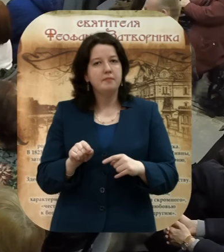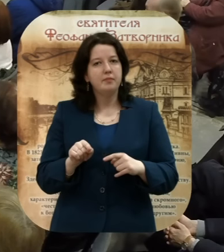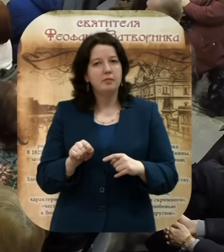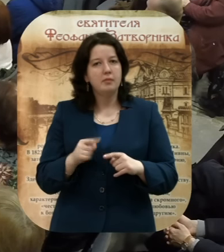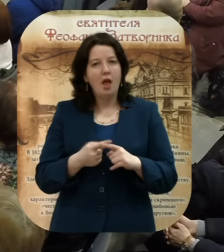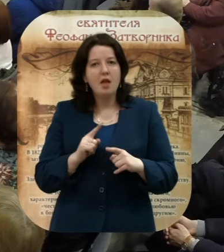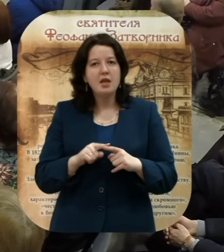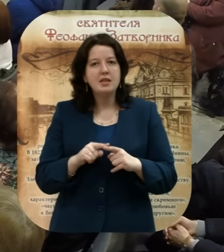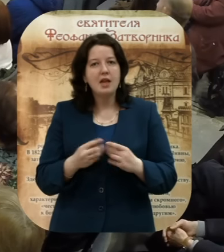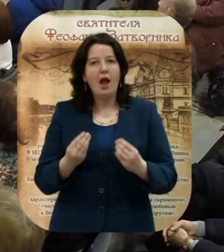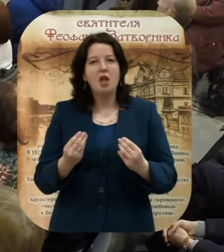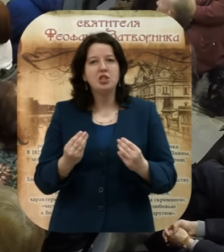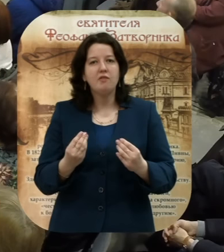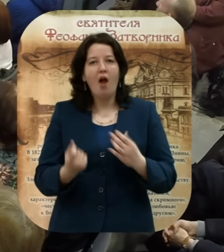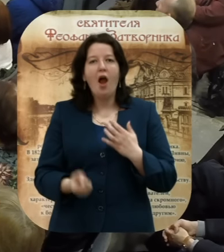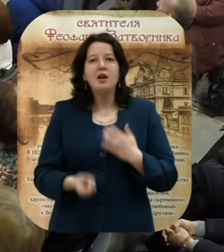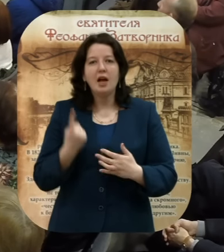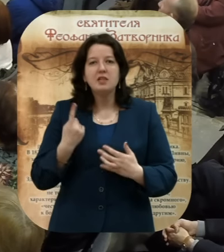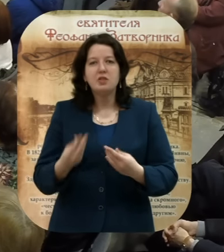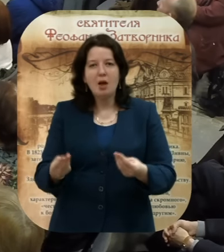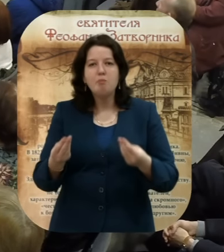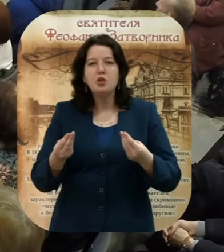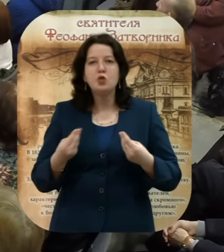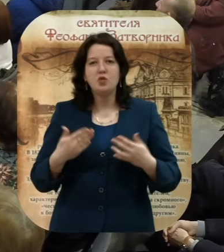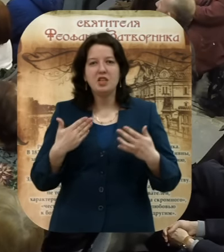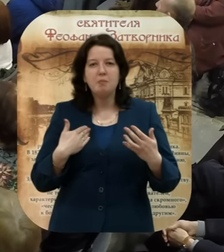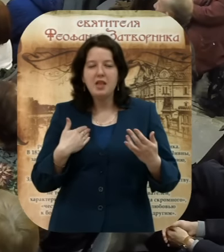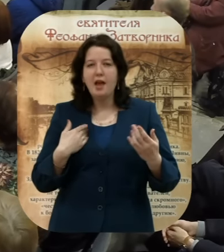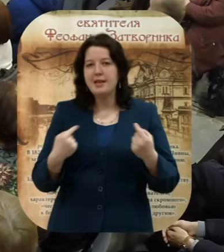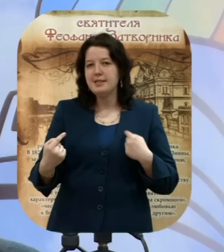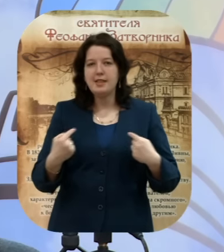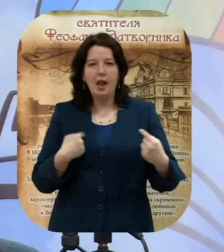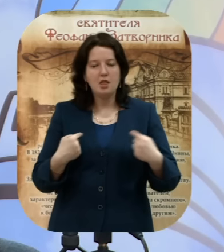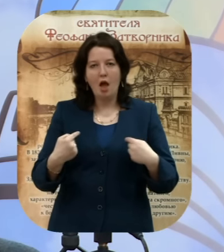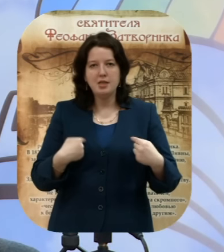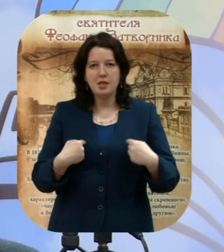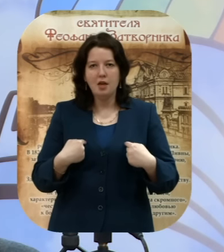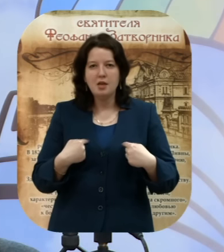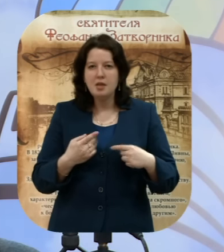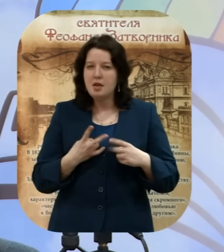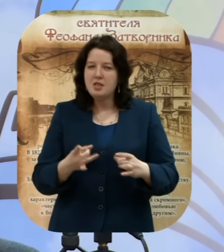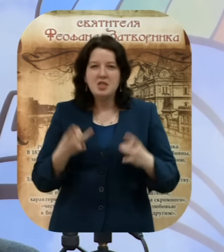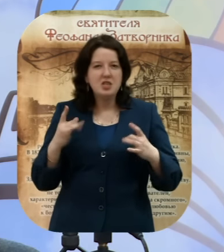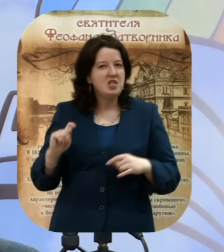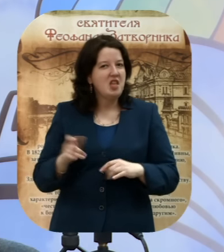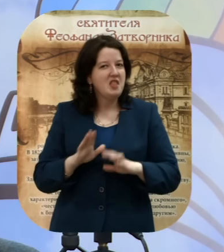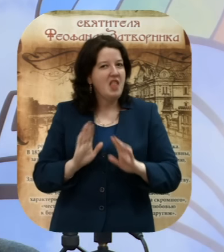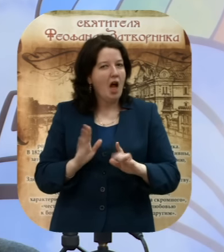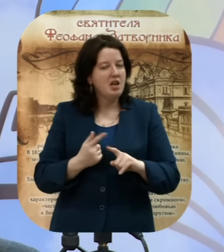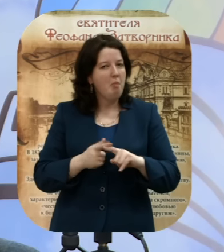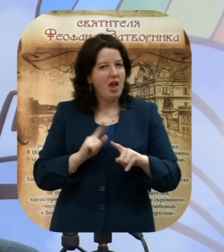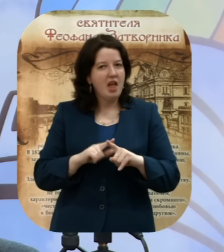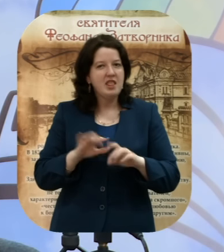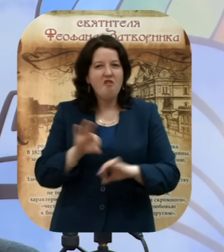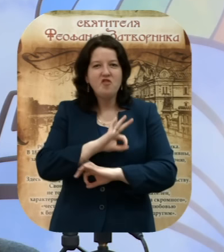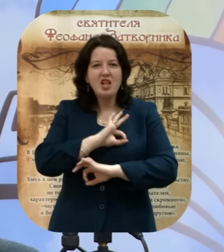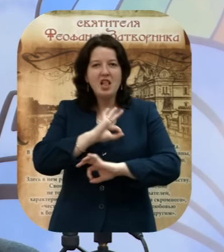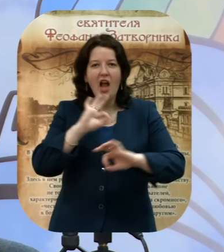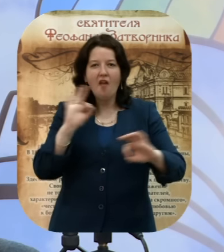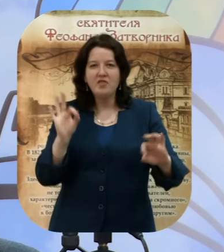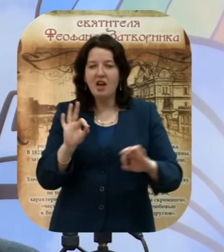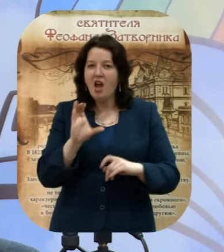Они, оказывается, приносят мне страдания. Недаром это великолепное славянское